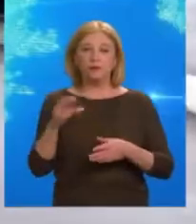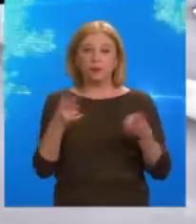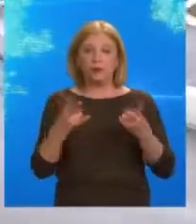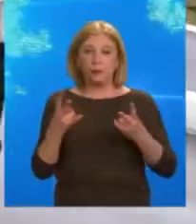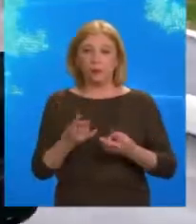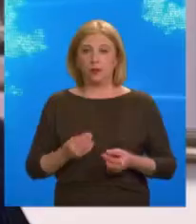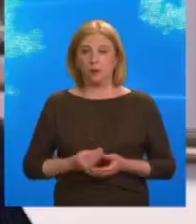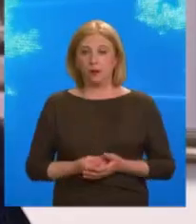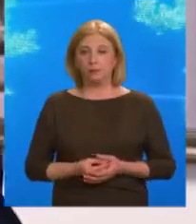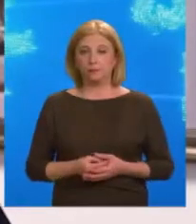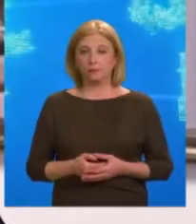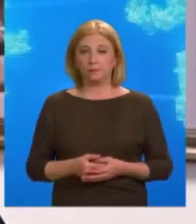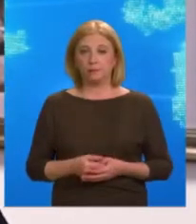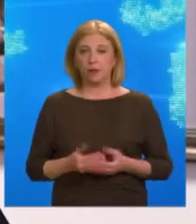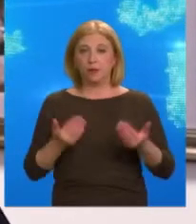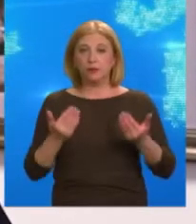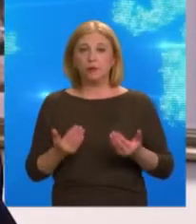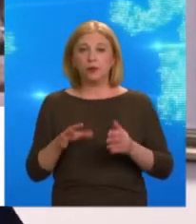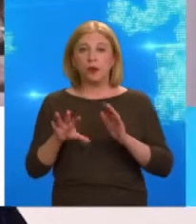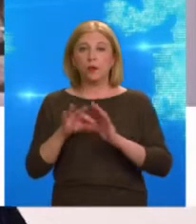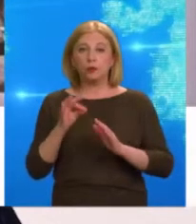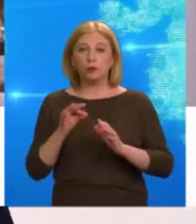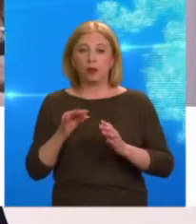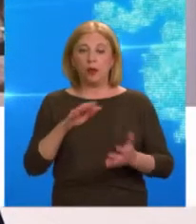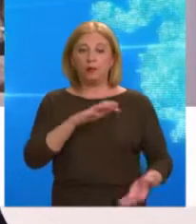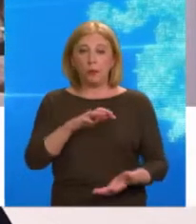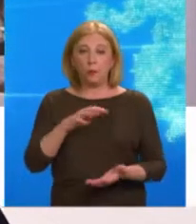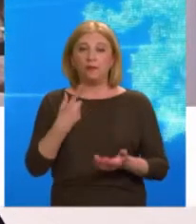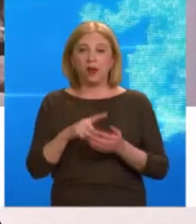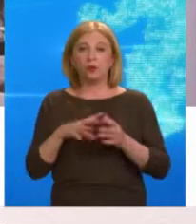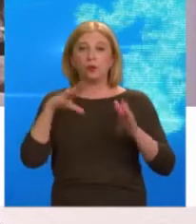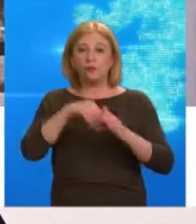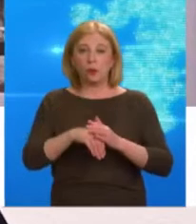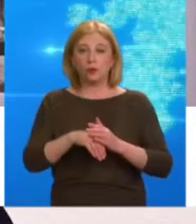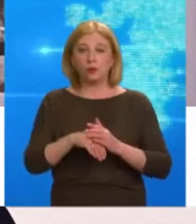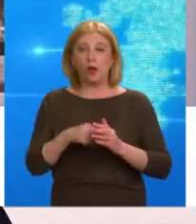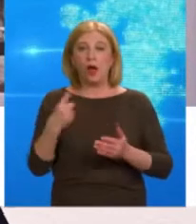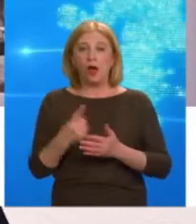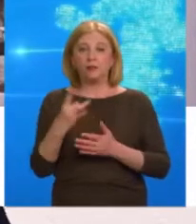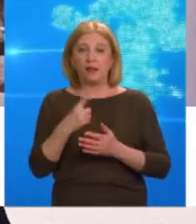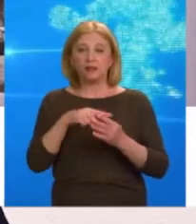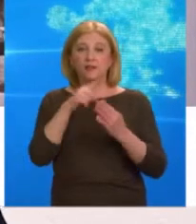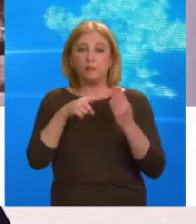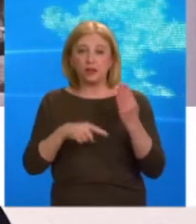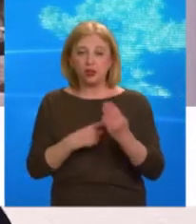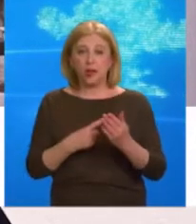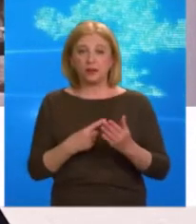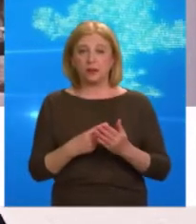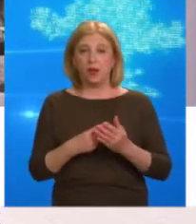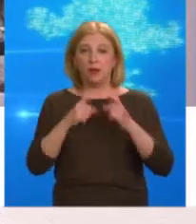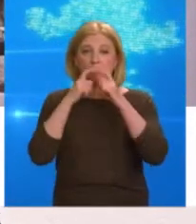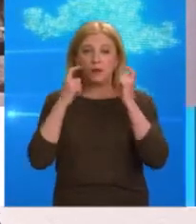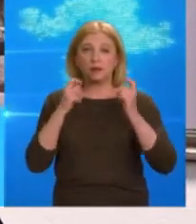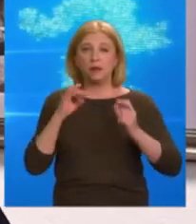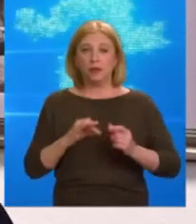необходимое. Они сегодня получили эти наборы, в которые входят одноразовые перчатки, маски